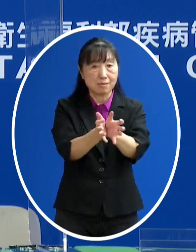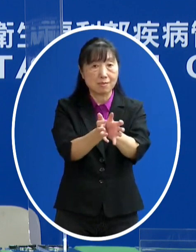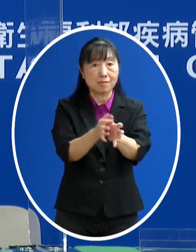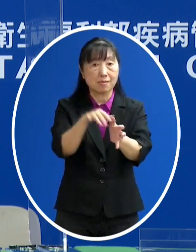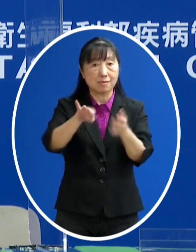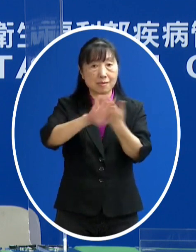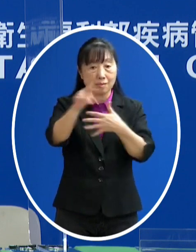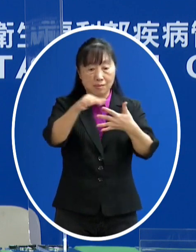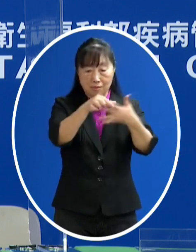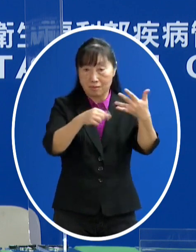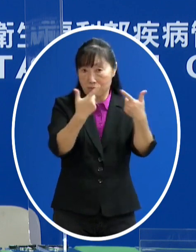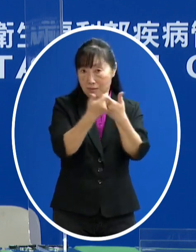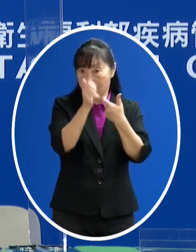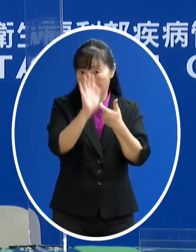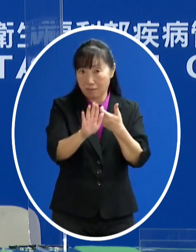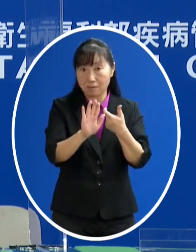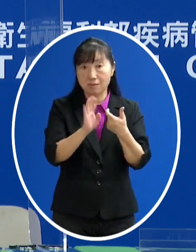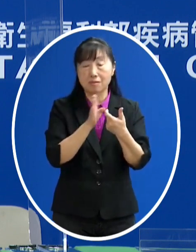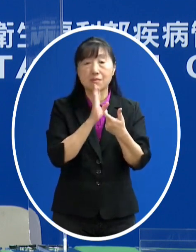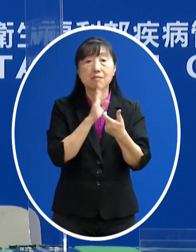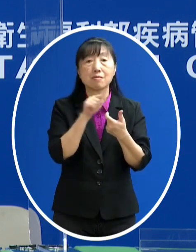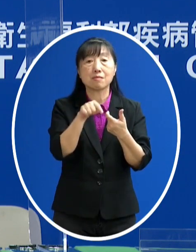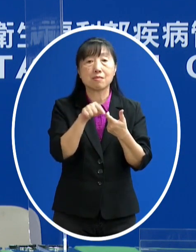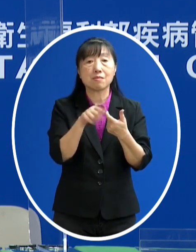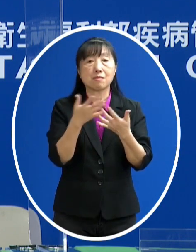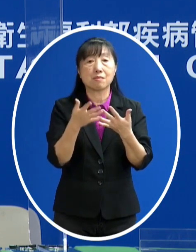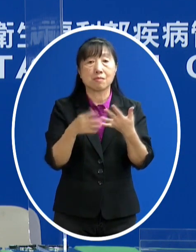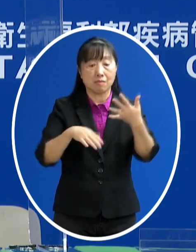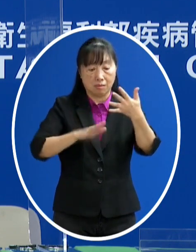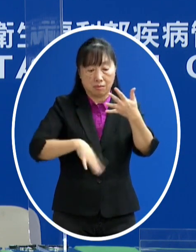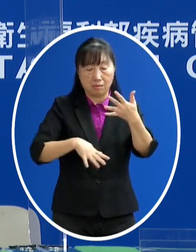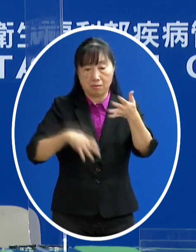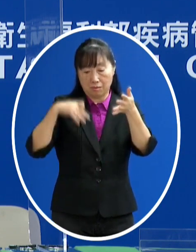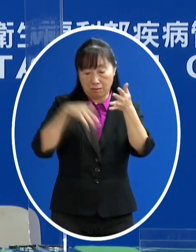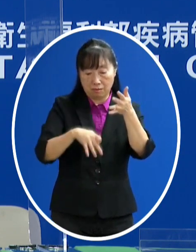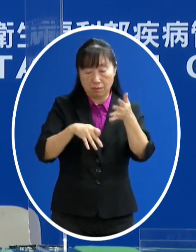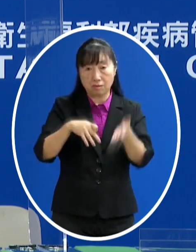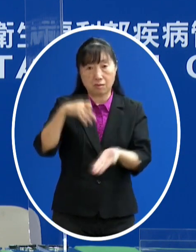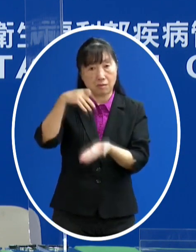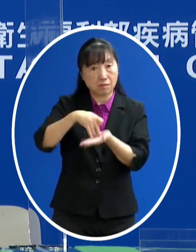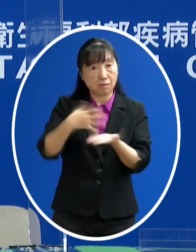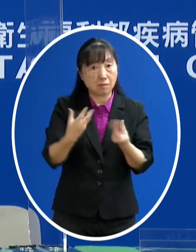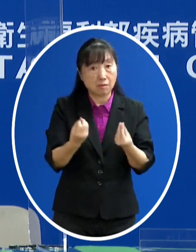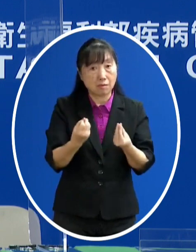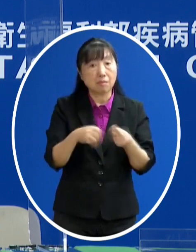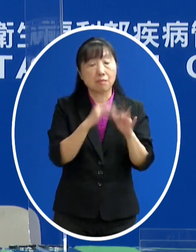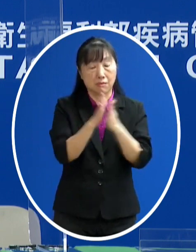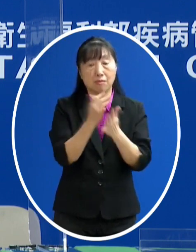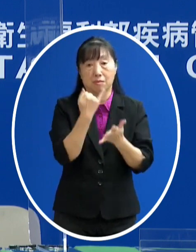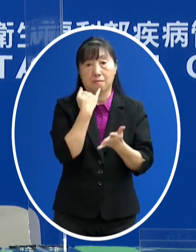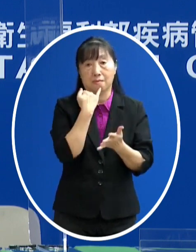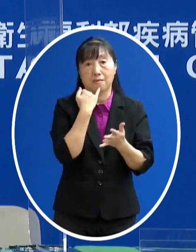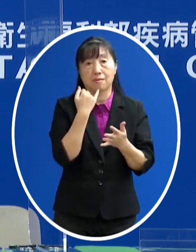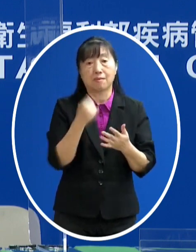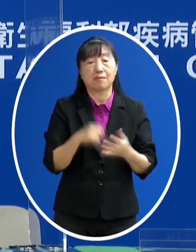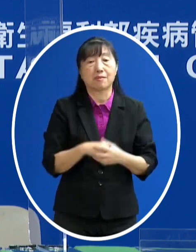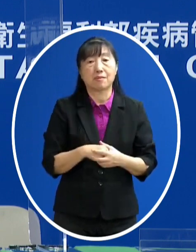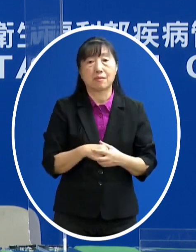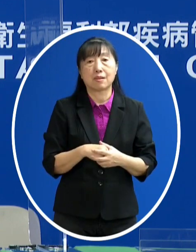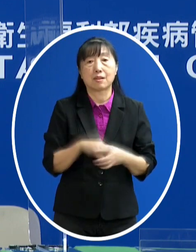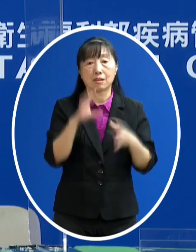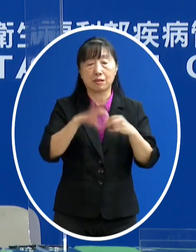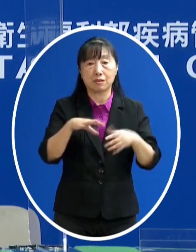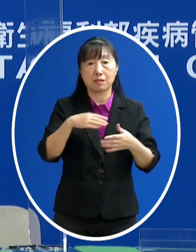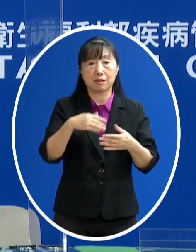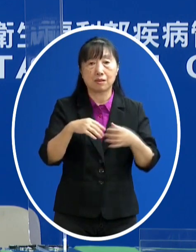符合接种的部分，那不在这个后续有列类别的部分那都可以。那也就是说我们对于这个残